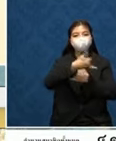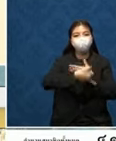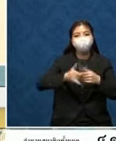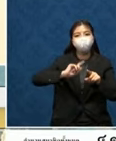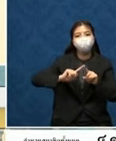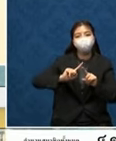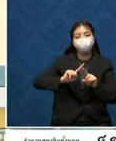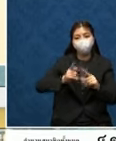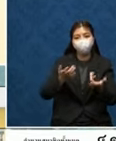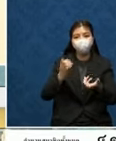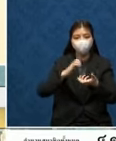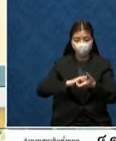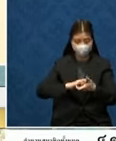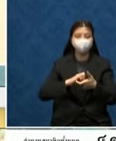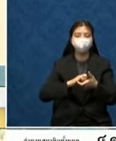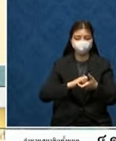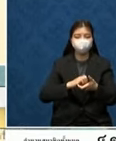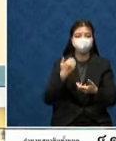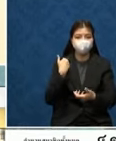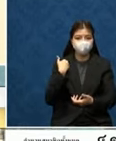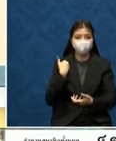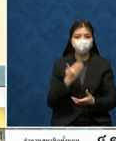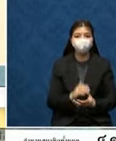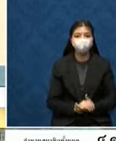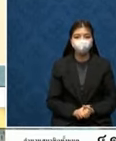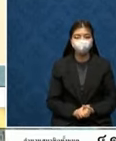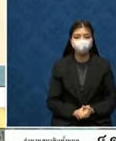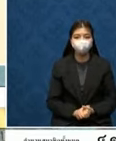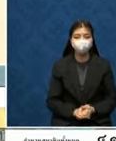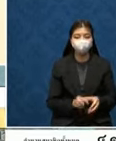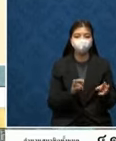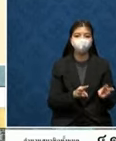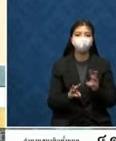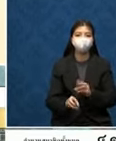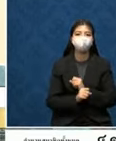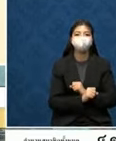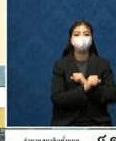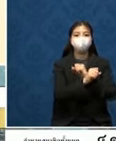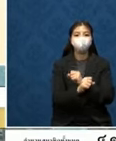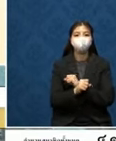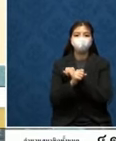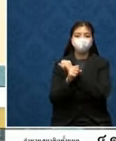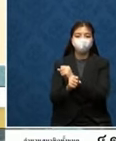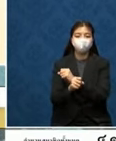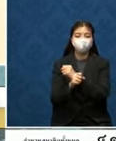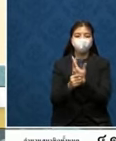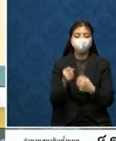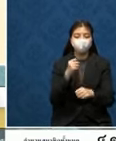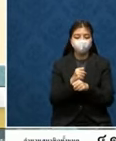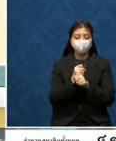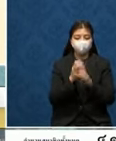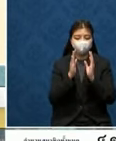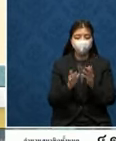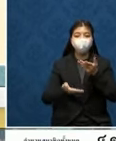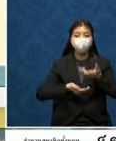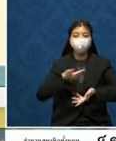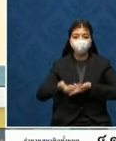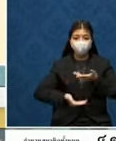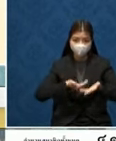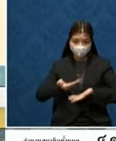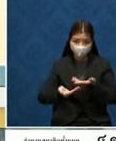กลไกในเรื่องเหล่านี้นะครับเรื่องของการปราบปรามได้เป็นการในเชิงรุกปราบปรามจับกุมผู้ค้ายาติในพื้น